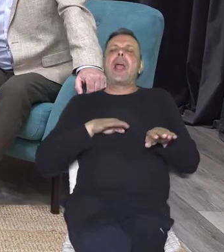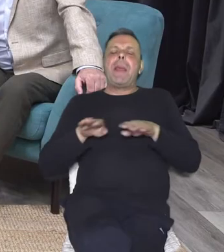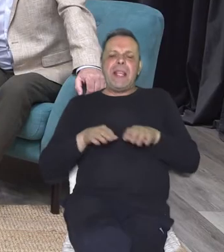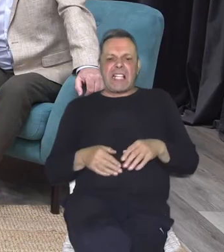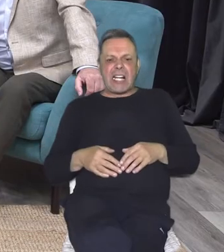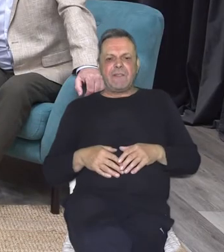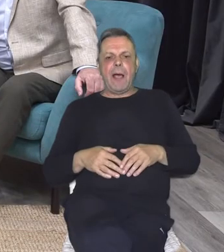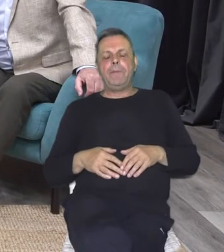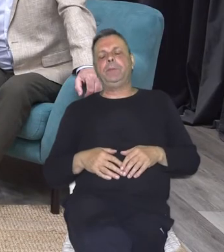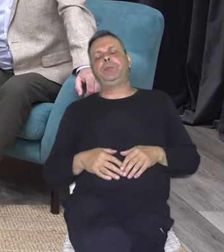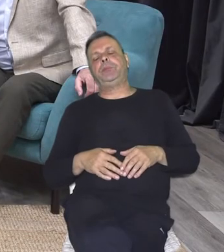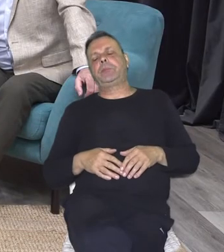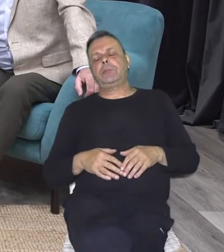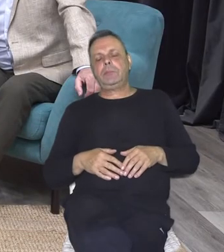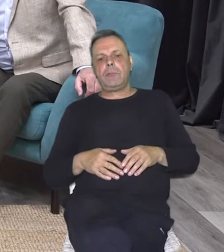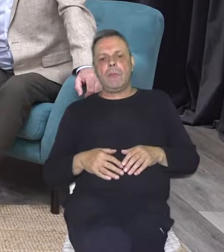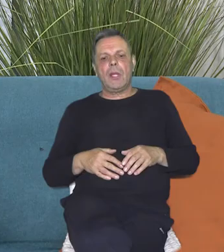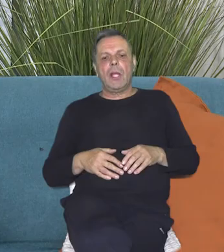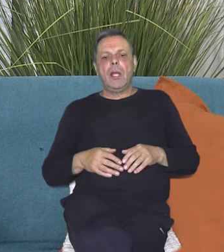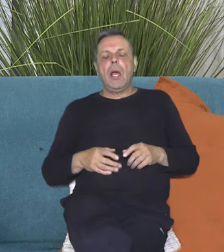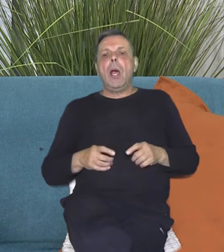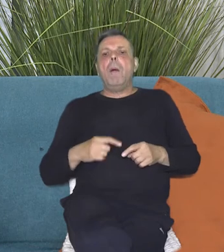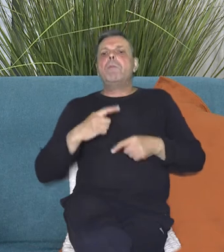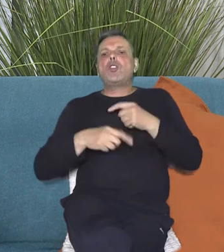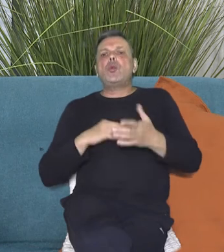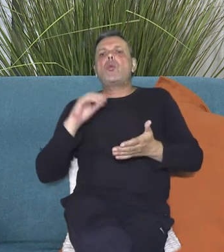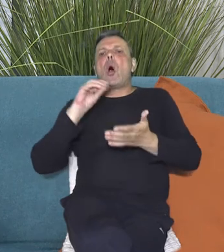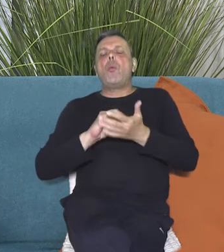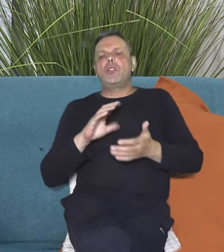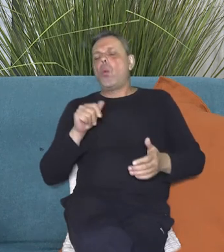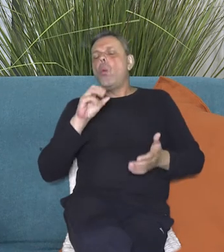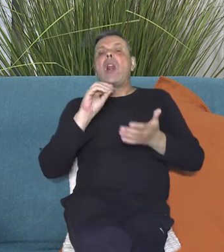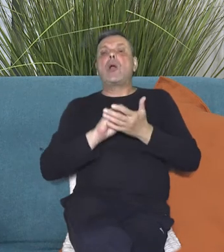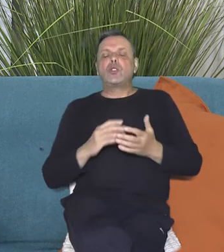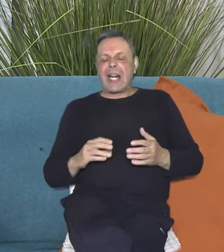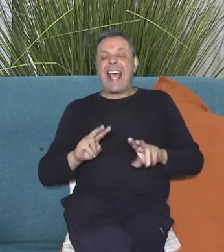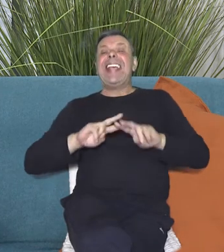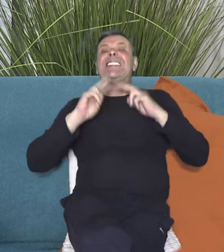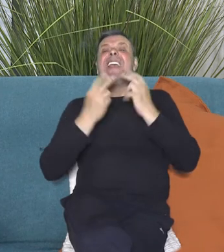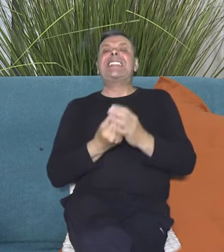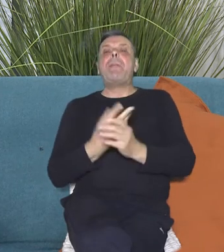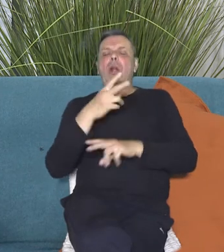našeg resornog ministarstva, Federalnog ministarstva okoliša i turizma, radimo proceduru za upis u registar svjetske prirodne baštine